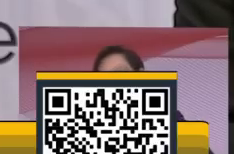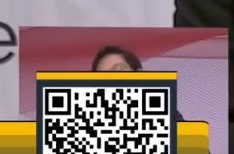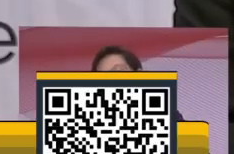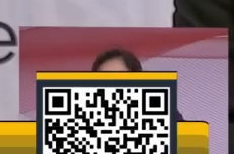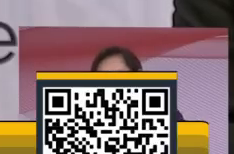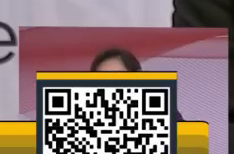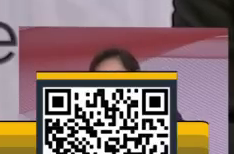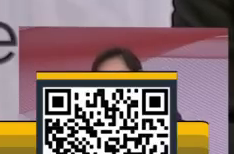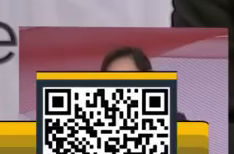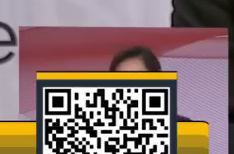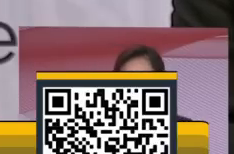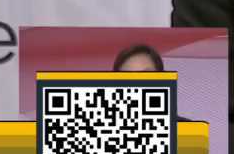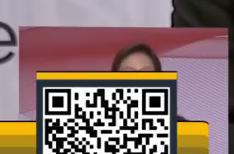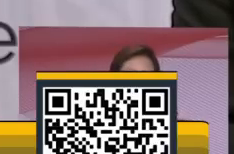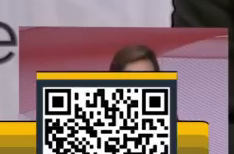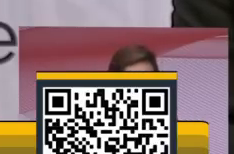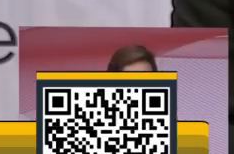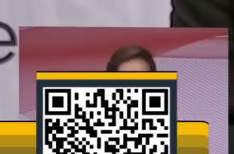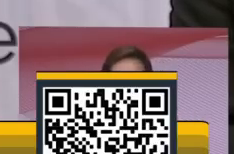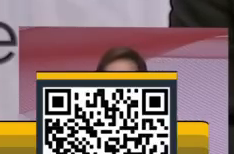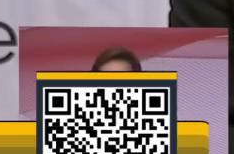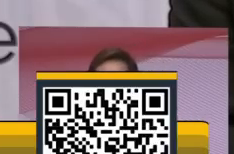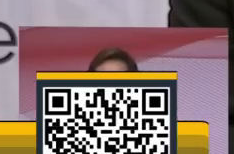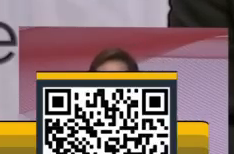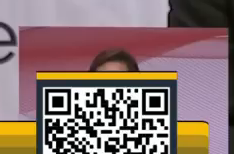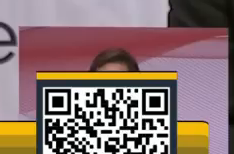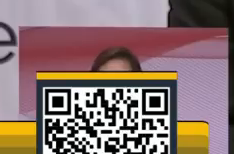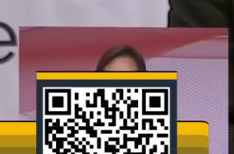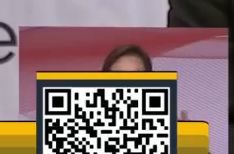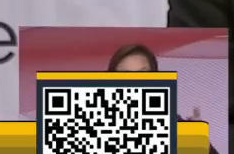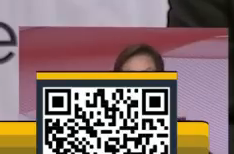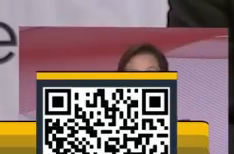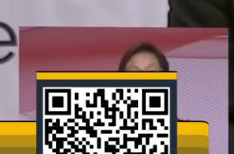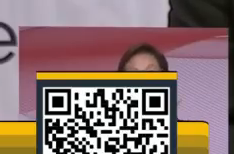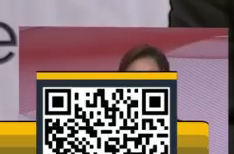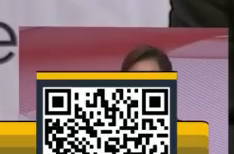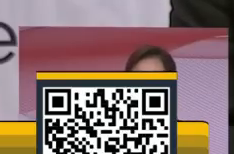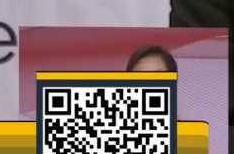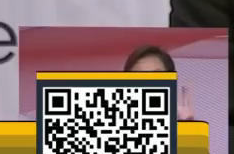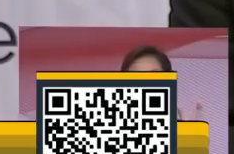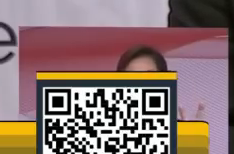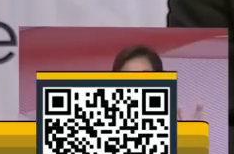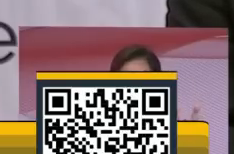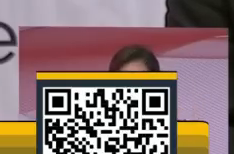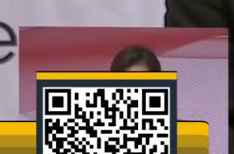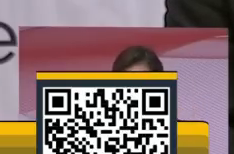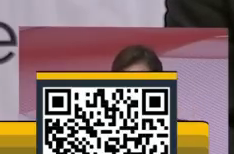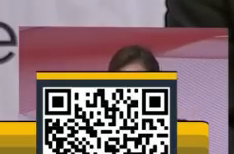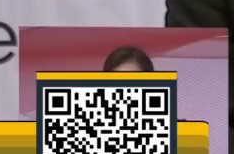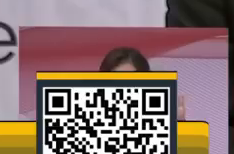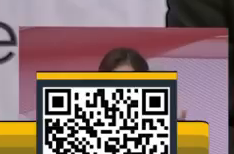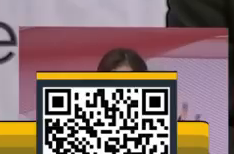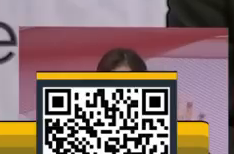beliau meninggal di Hospital Tawau. Yang ketiga ialah kes kematian 241, iaitu kes nombor